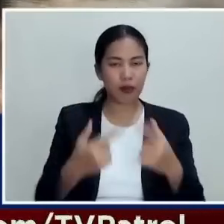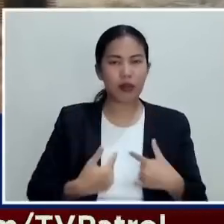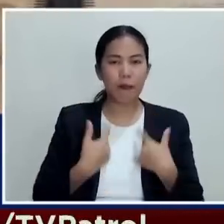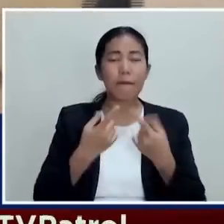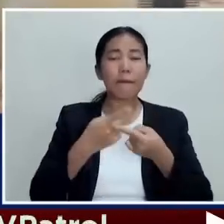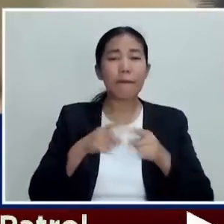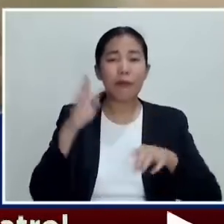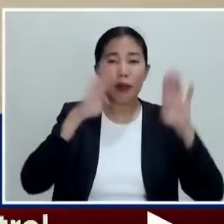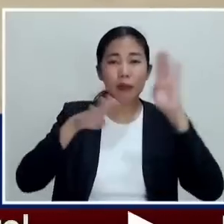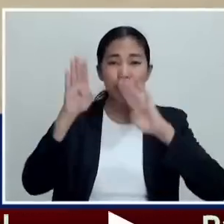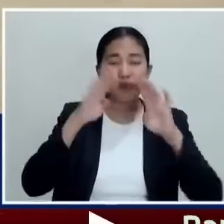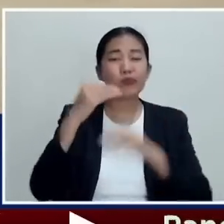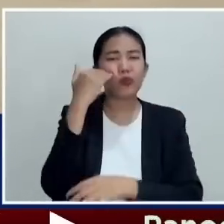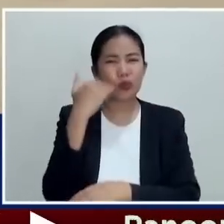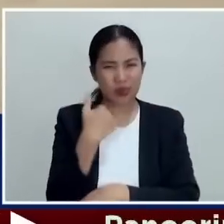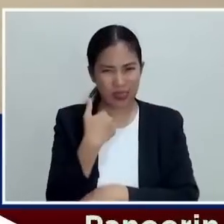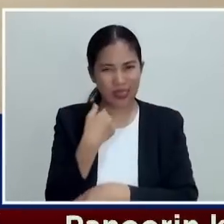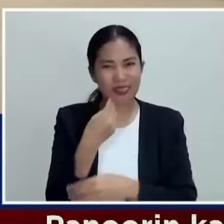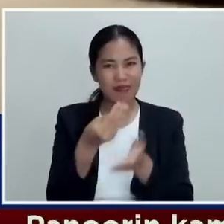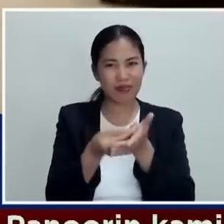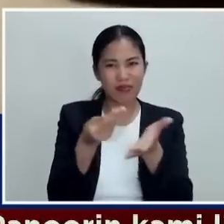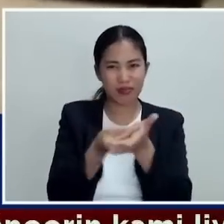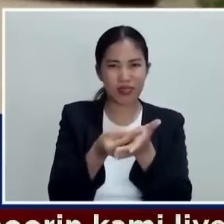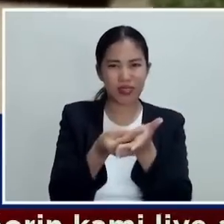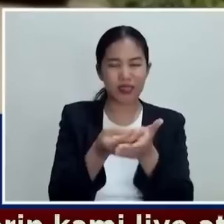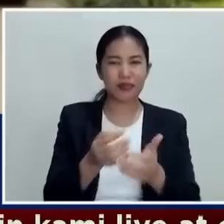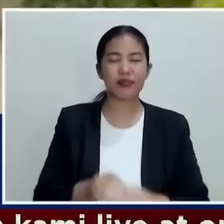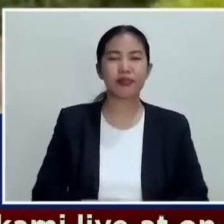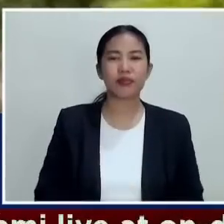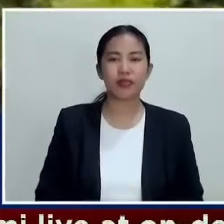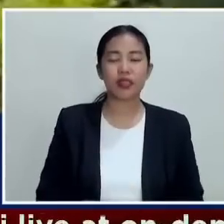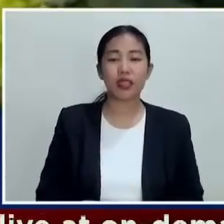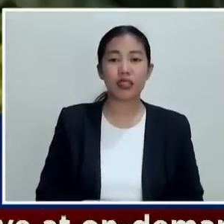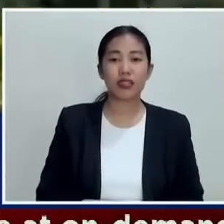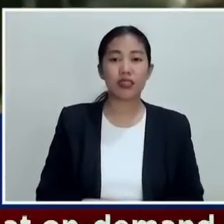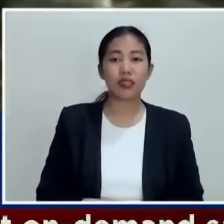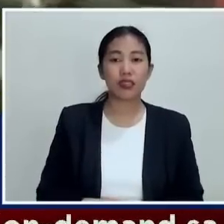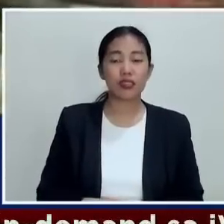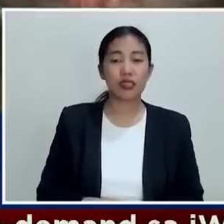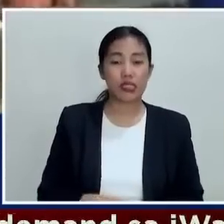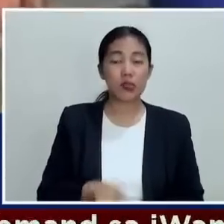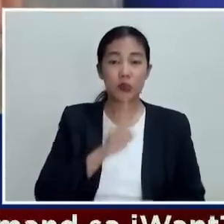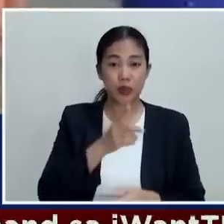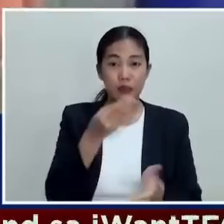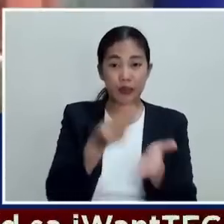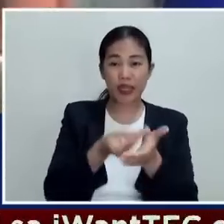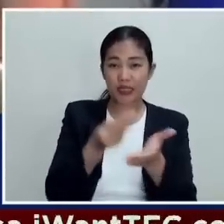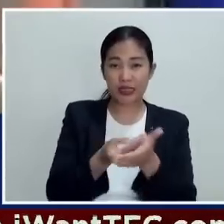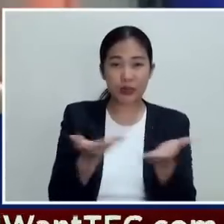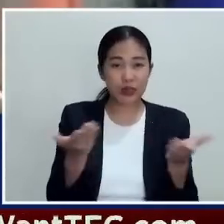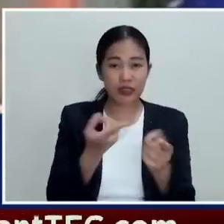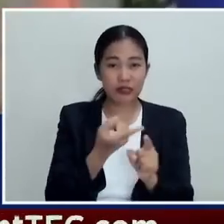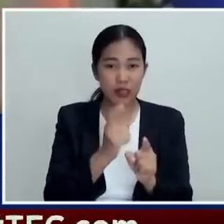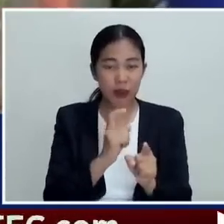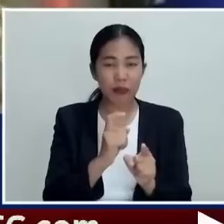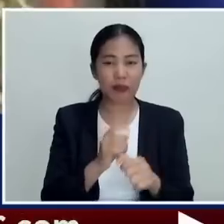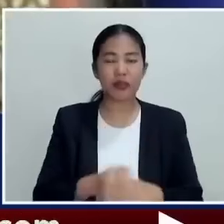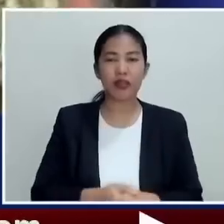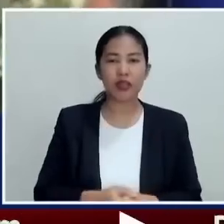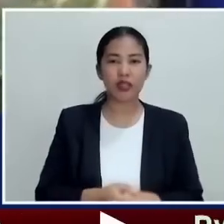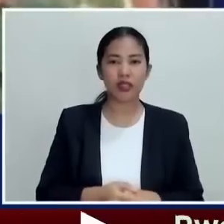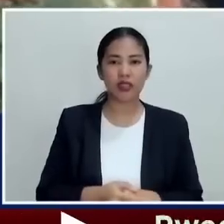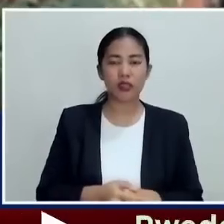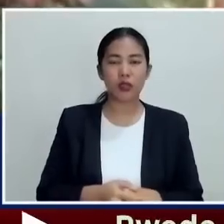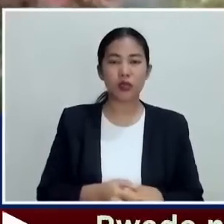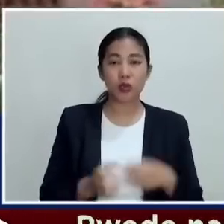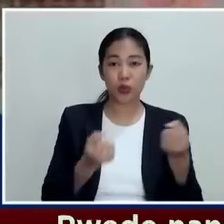wala silang pera. Ang pondong inaasahan ng mga taga-Marawi ay galing sana sa danyos alinsunod sa